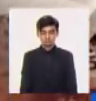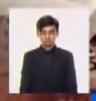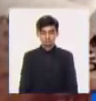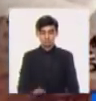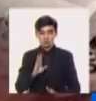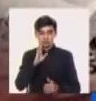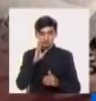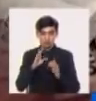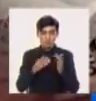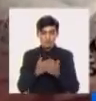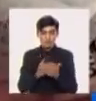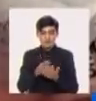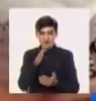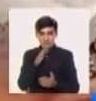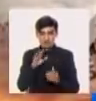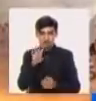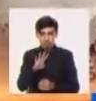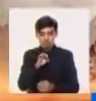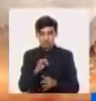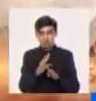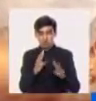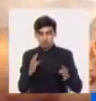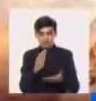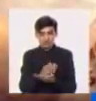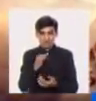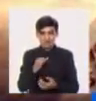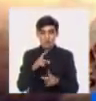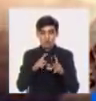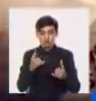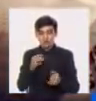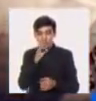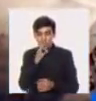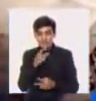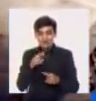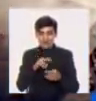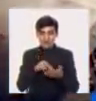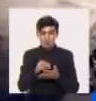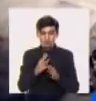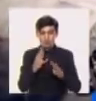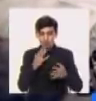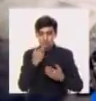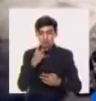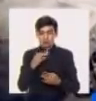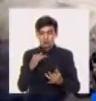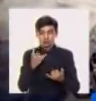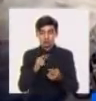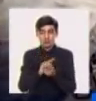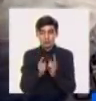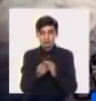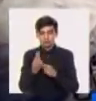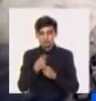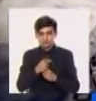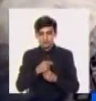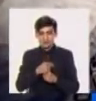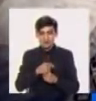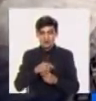Таңғы сағат 4-тен жиналған кезек. Бұл жол адамдар дәрі алу үшін емес, емдік қасиетке ие